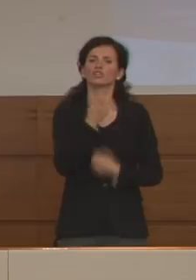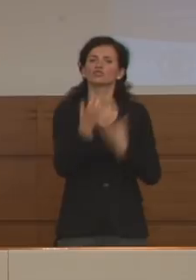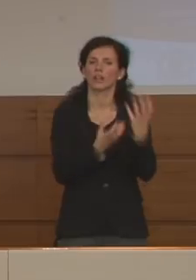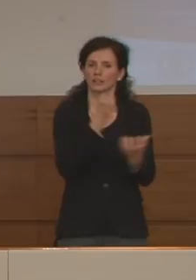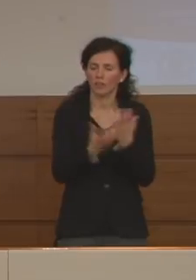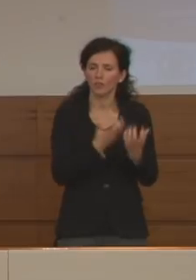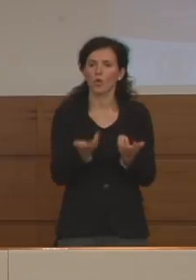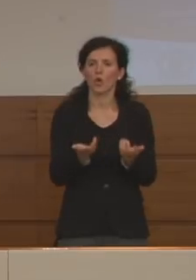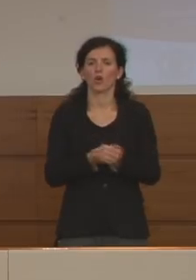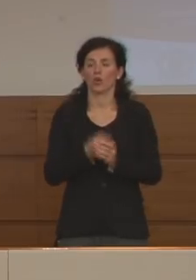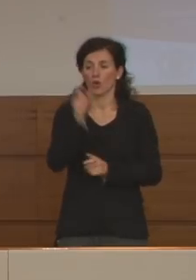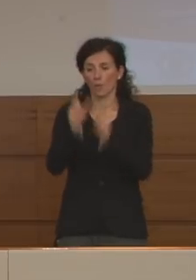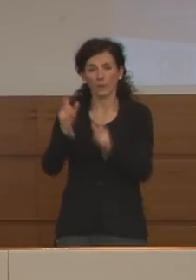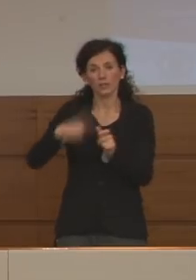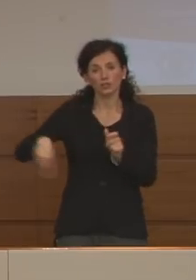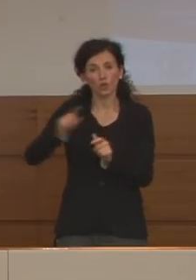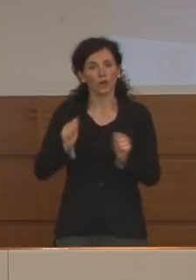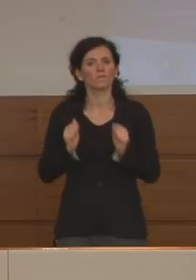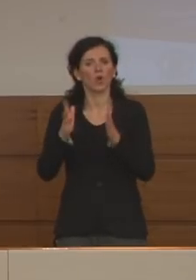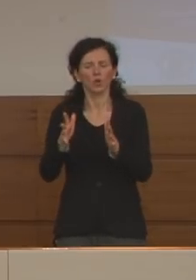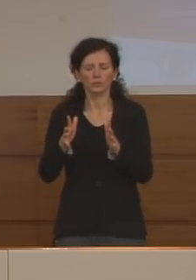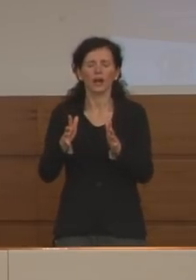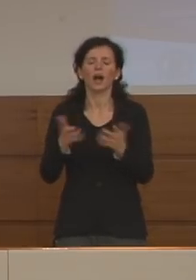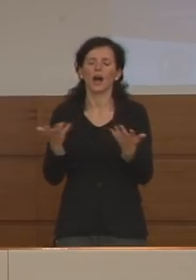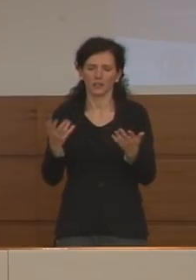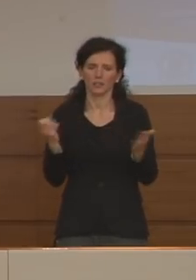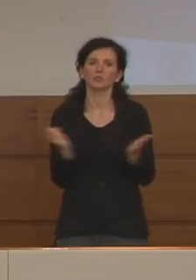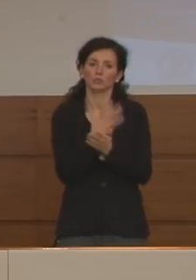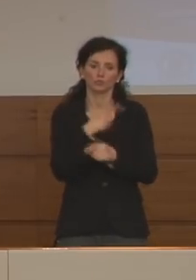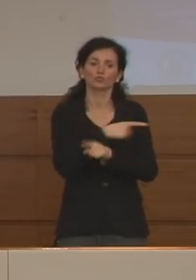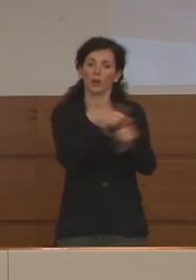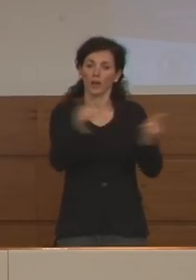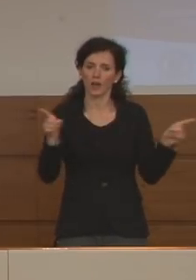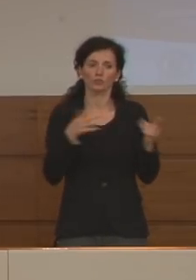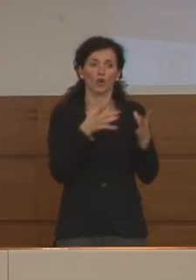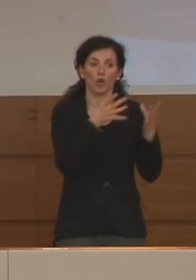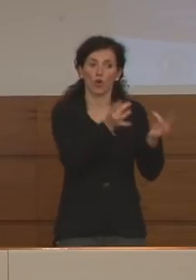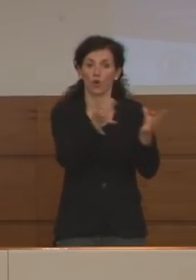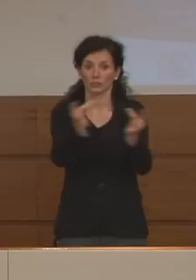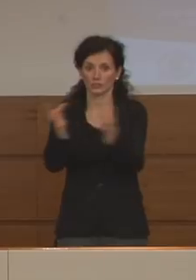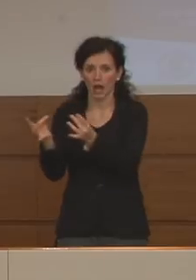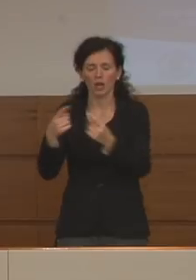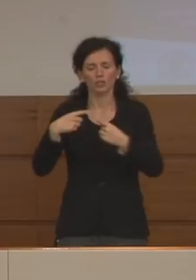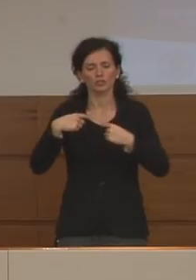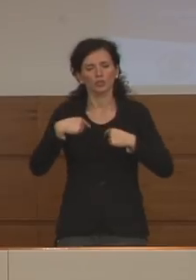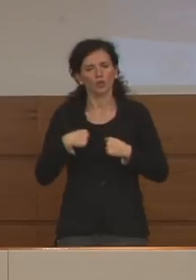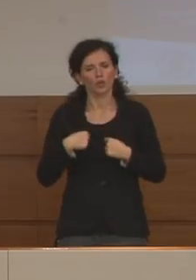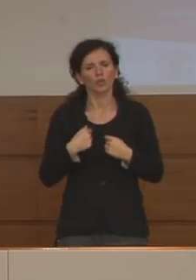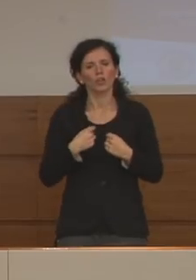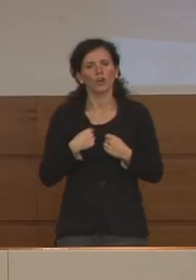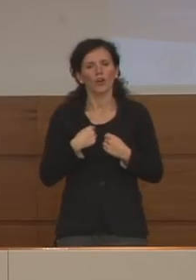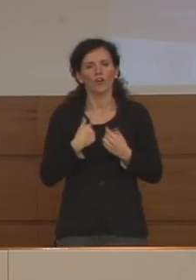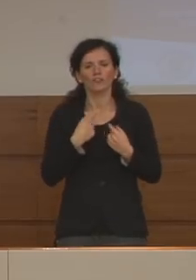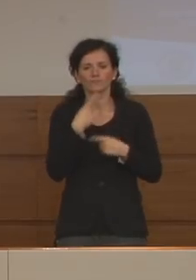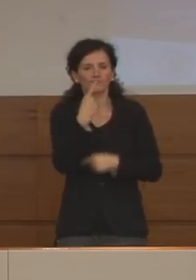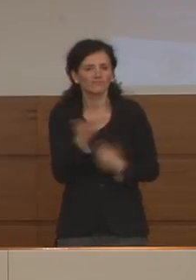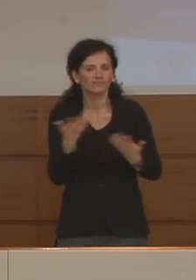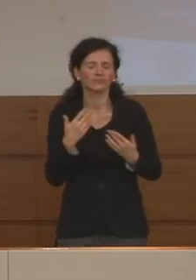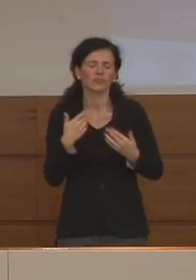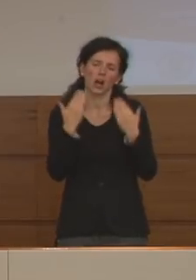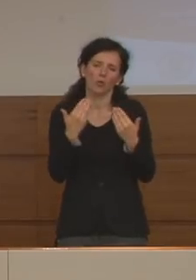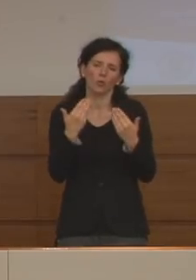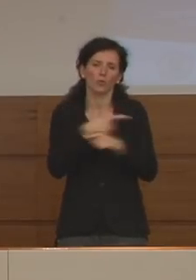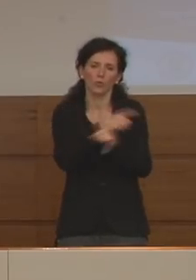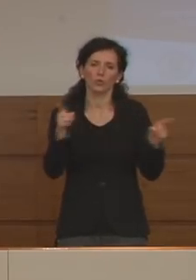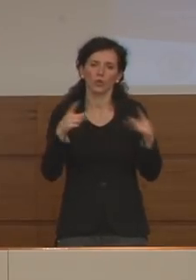ai volontari a tutti loro va il mio augurio di pronta guarigione il